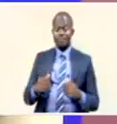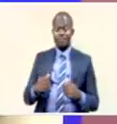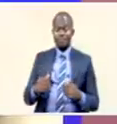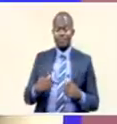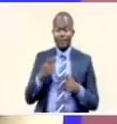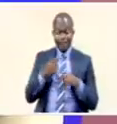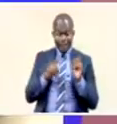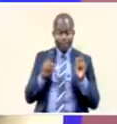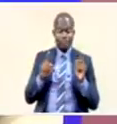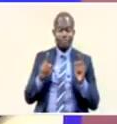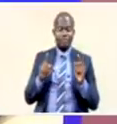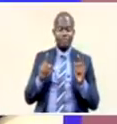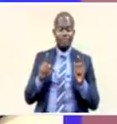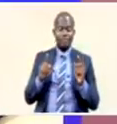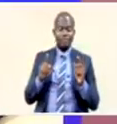ariko